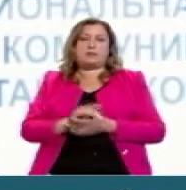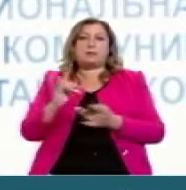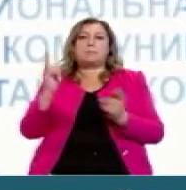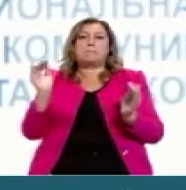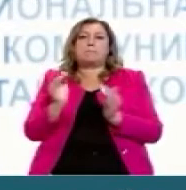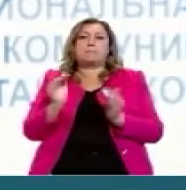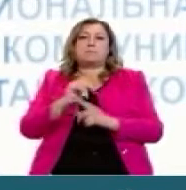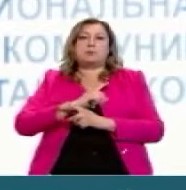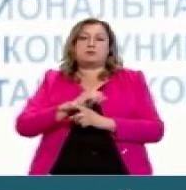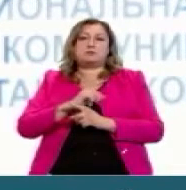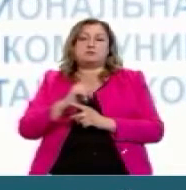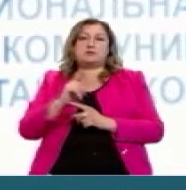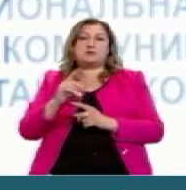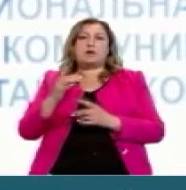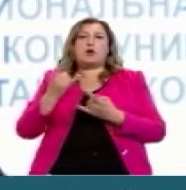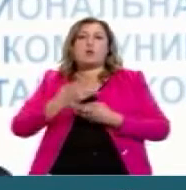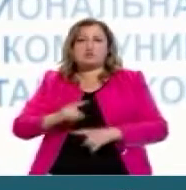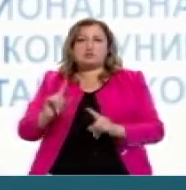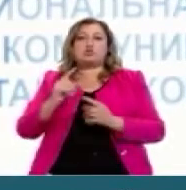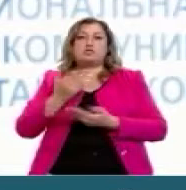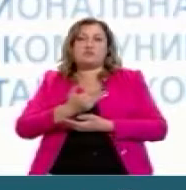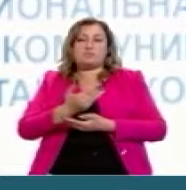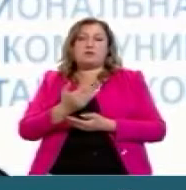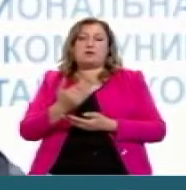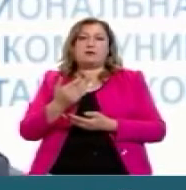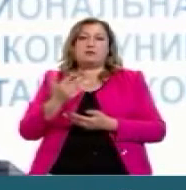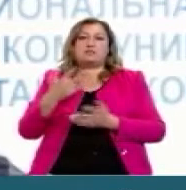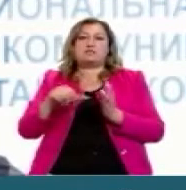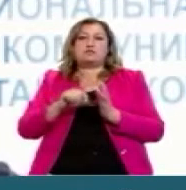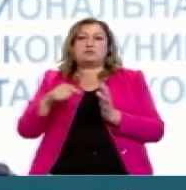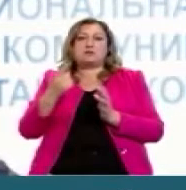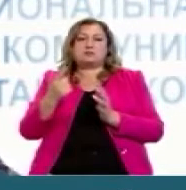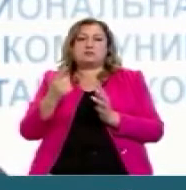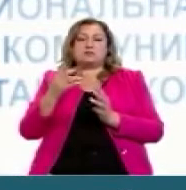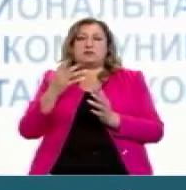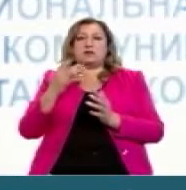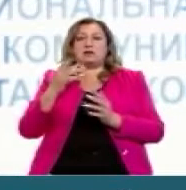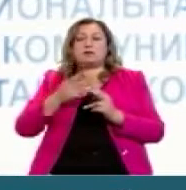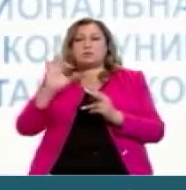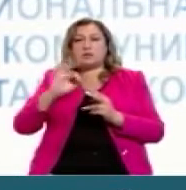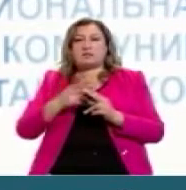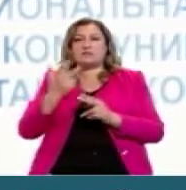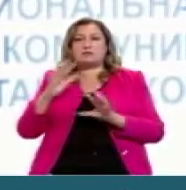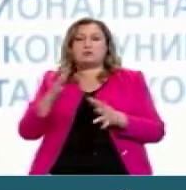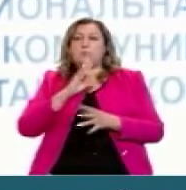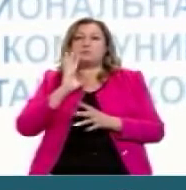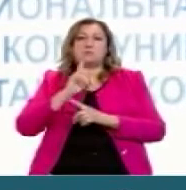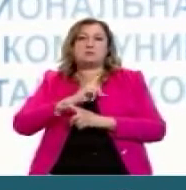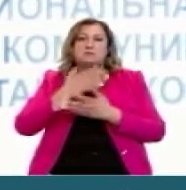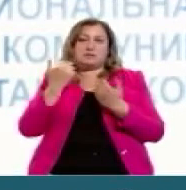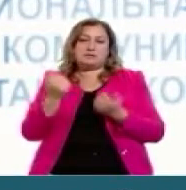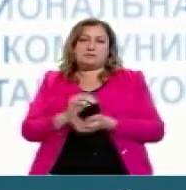Младенческая смертность на тысячу родившихся живыми составила 36,1 или 3 случая, материнской смертности